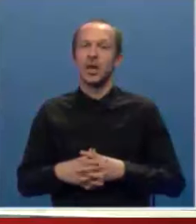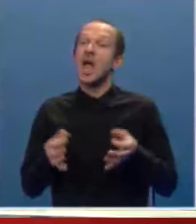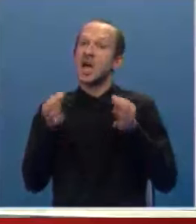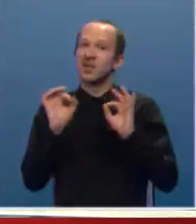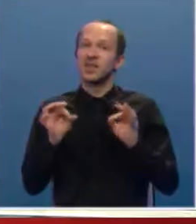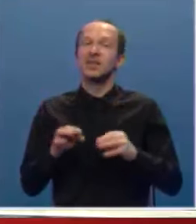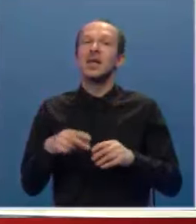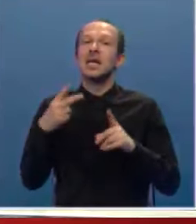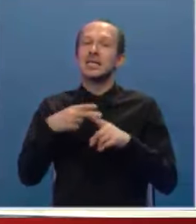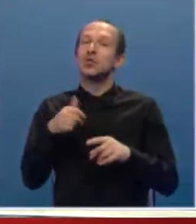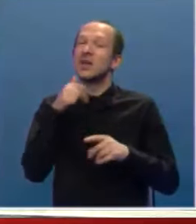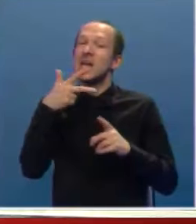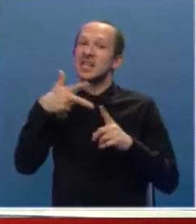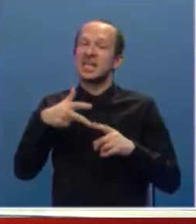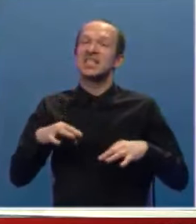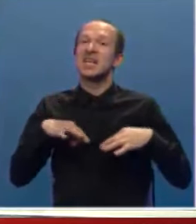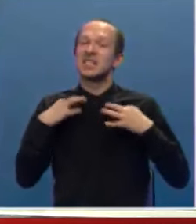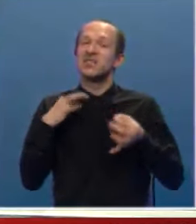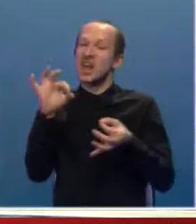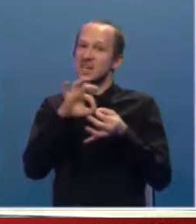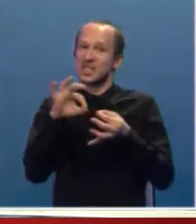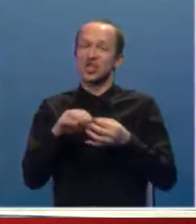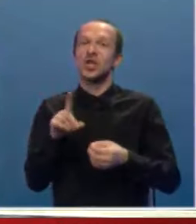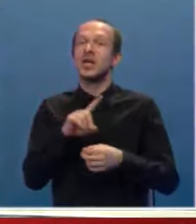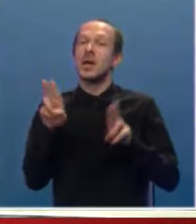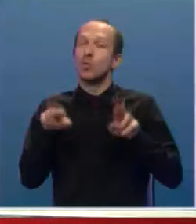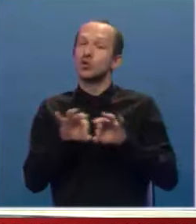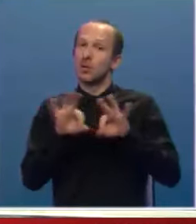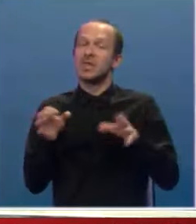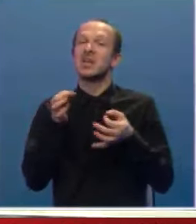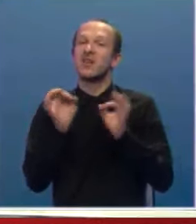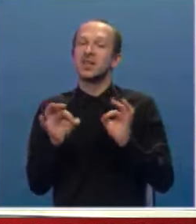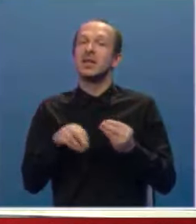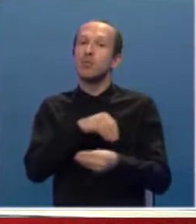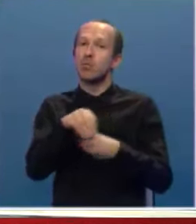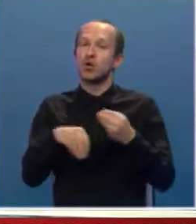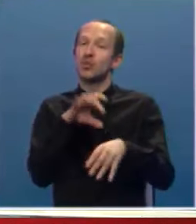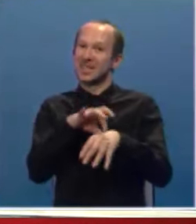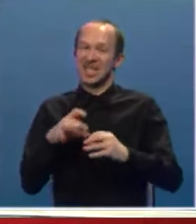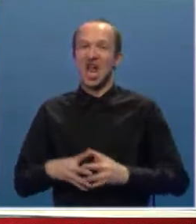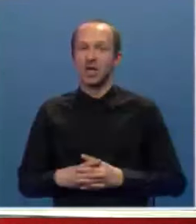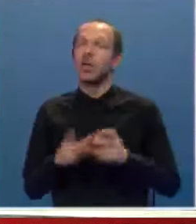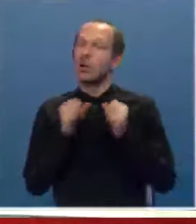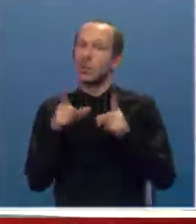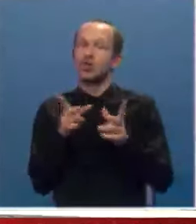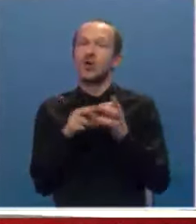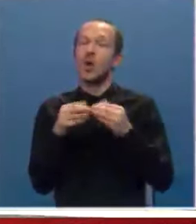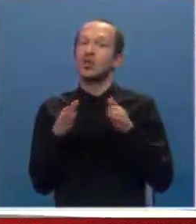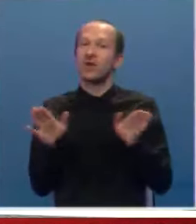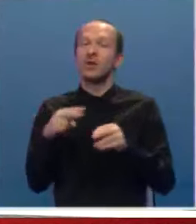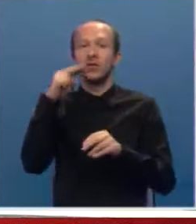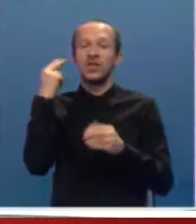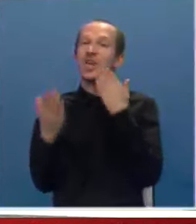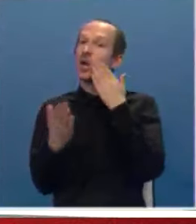Kvalitetna sekundarna i tercijalna zdravstvena zaštita nije moguća bez kvalitetne porodične medicine. Poručeno je na otvaranju